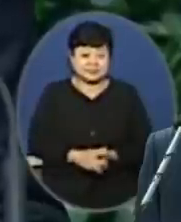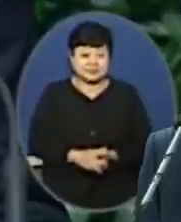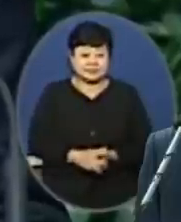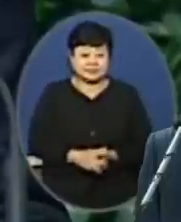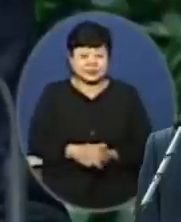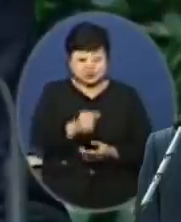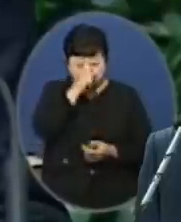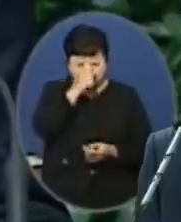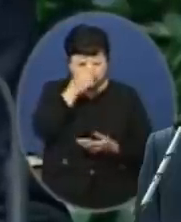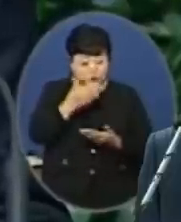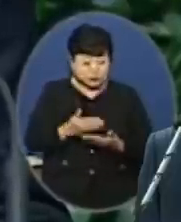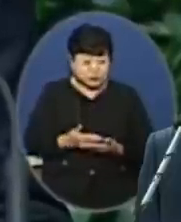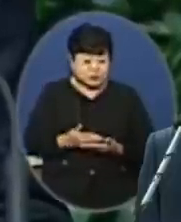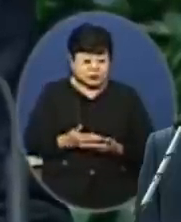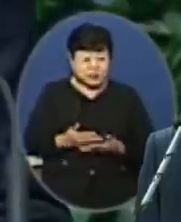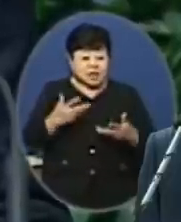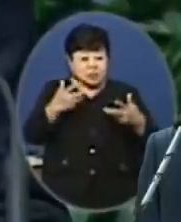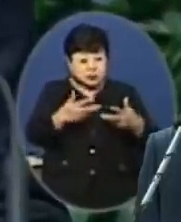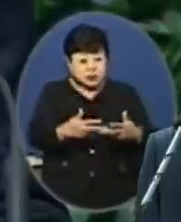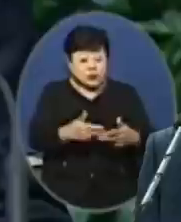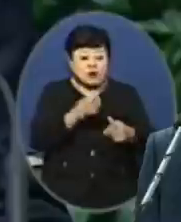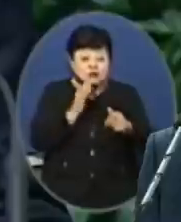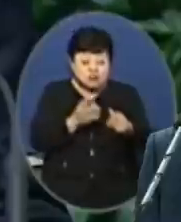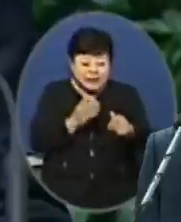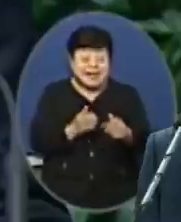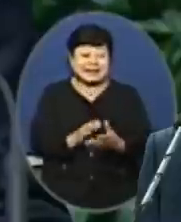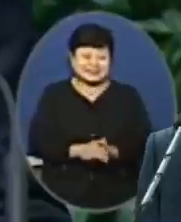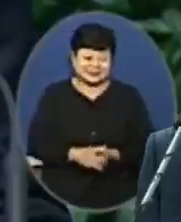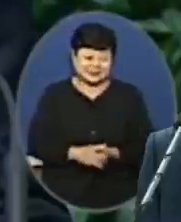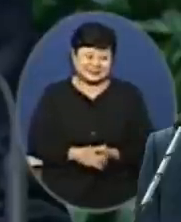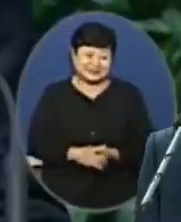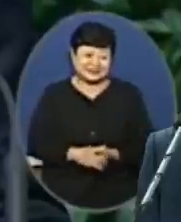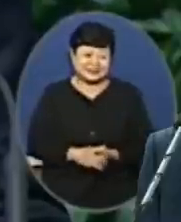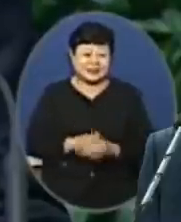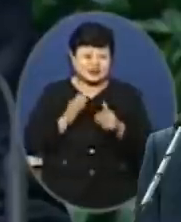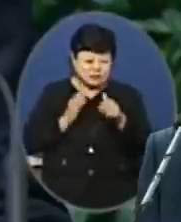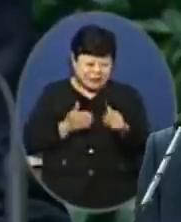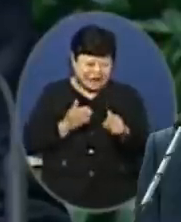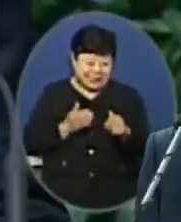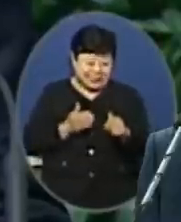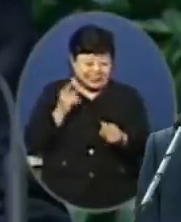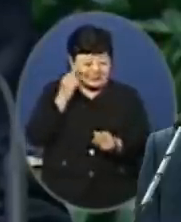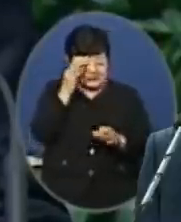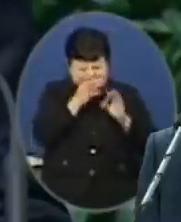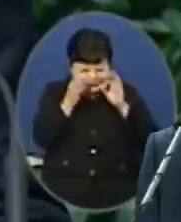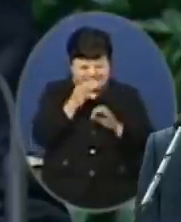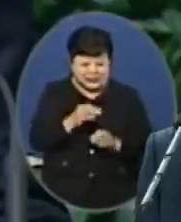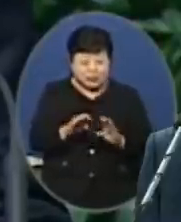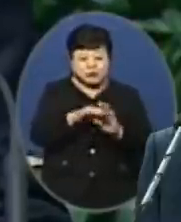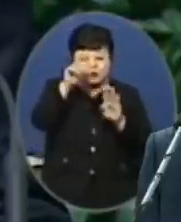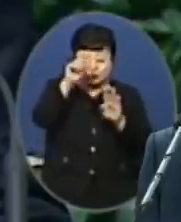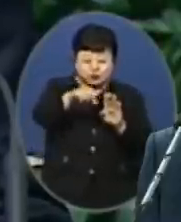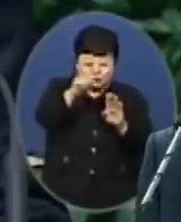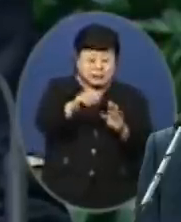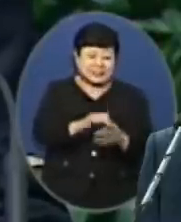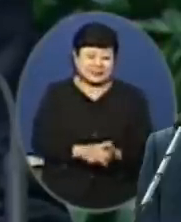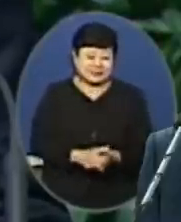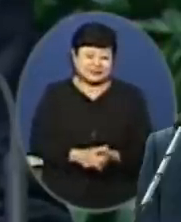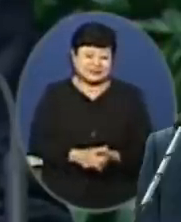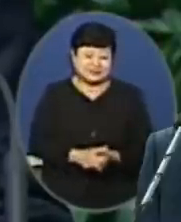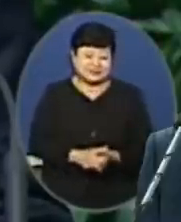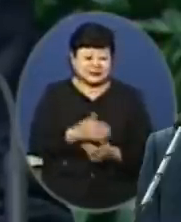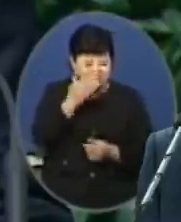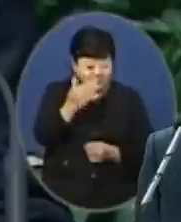그런데 좋은 것을 주시는데 조건이 구하라는 것이 아닙니까? 보십시오. 구하라, 찾아라, 문을 두드리라. 그러면